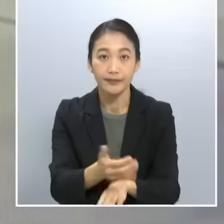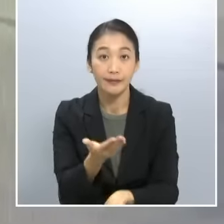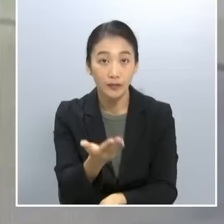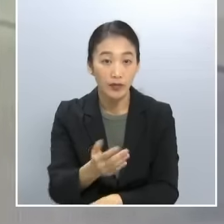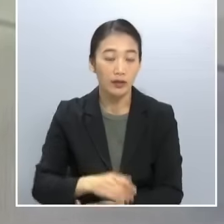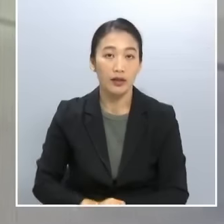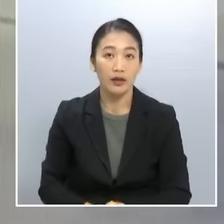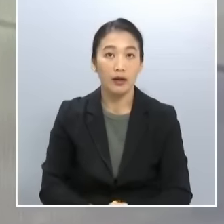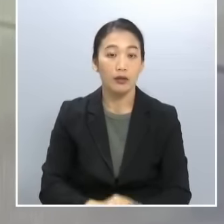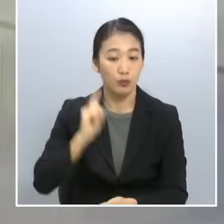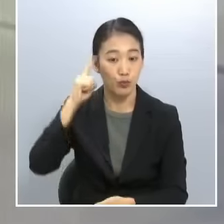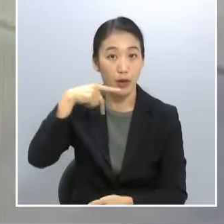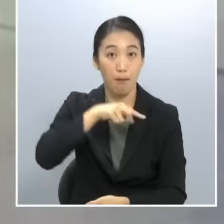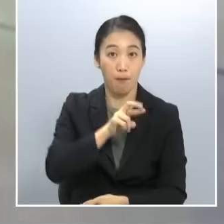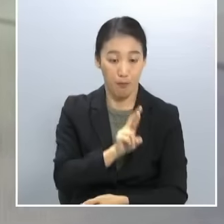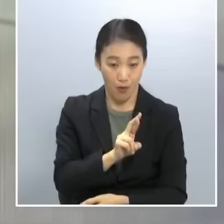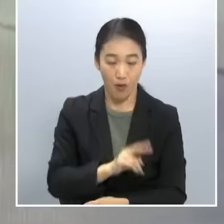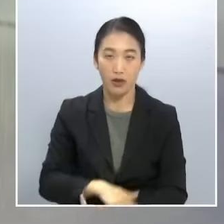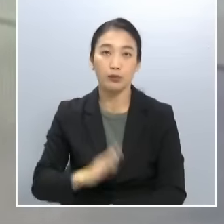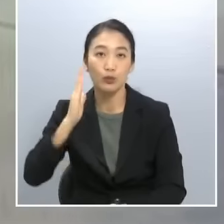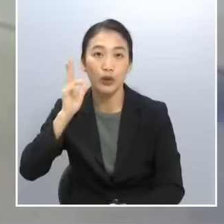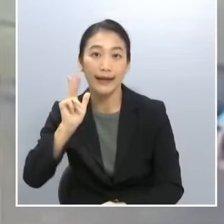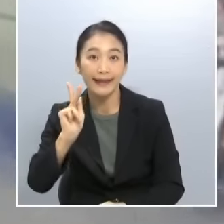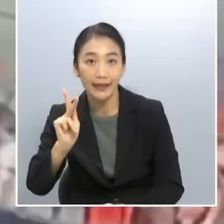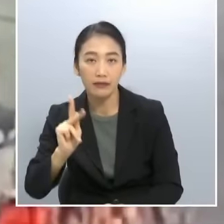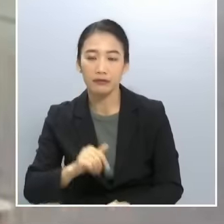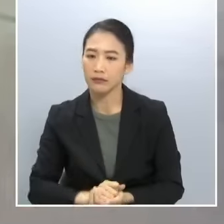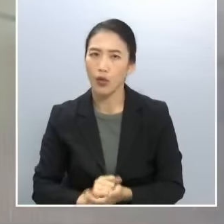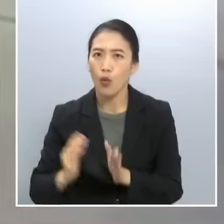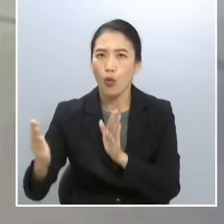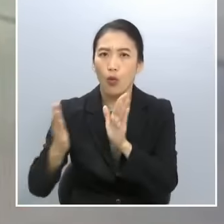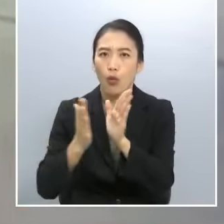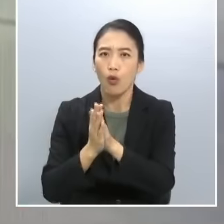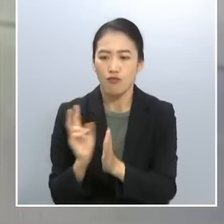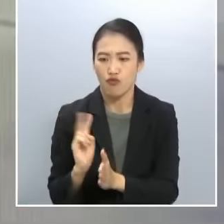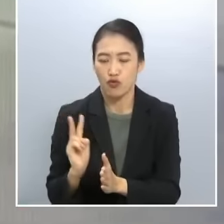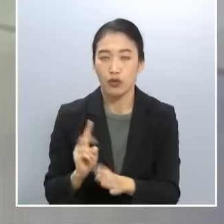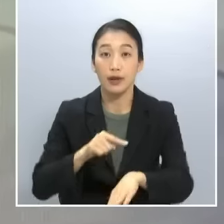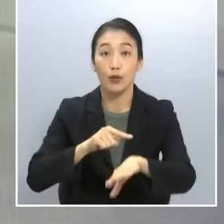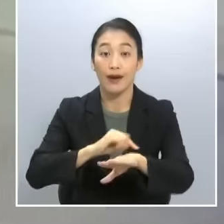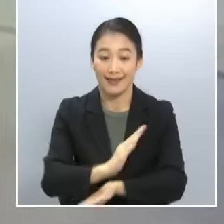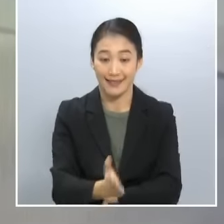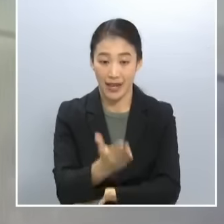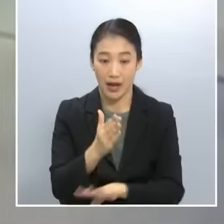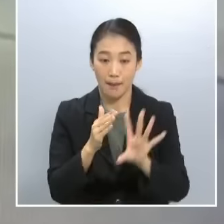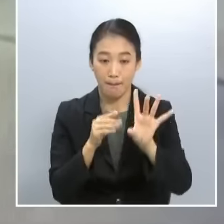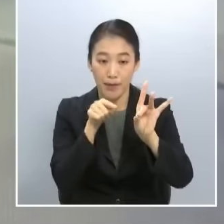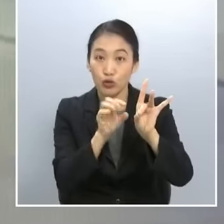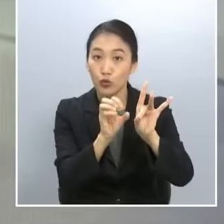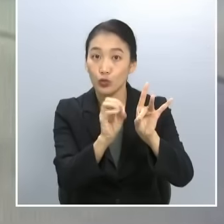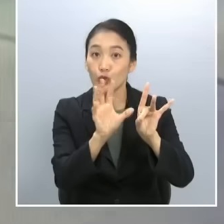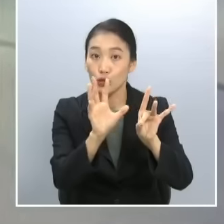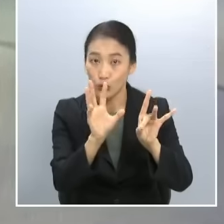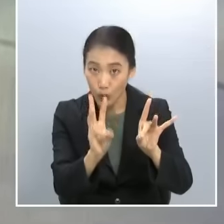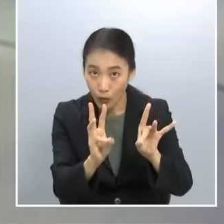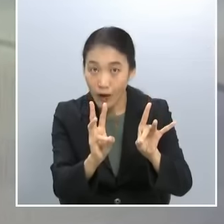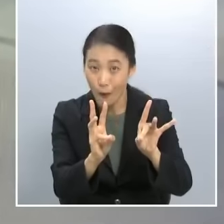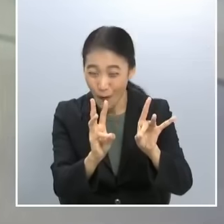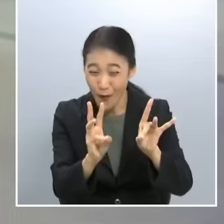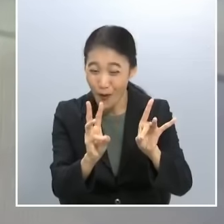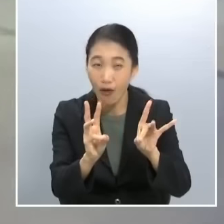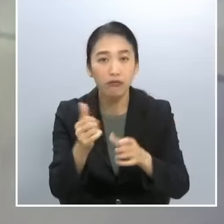กับช่างกิตนะฮะทั้งวันลฮะตั้งแต่ 6อ่า 86นครับพรขับกระบะตู้ทึบนะฮะไปจอดที่หน้า